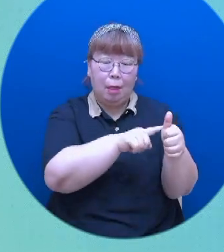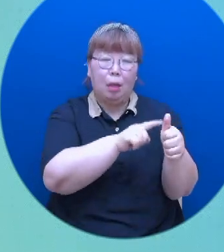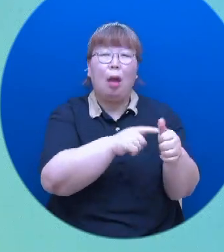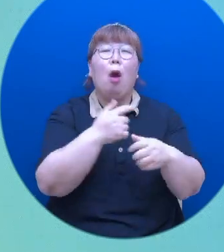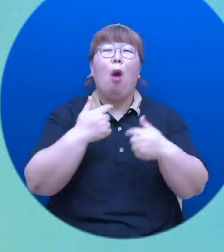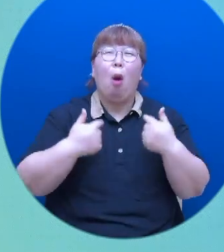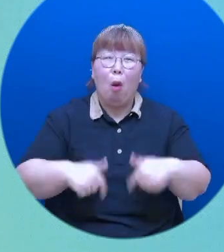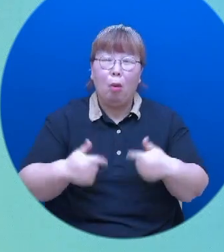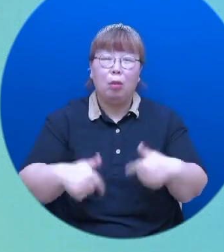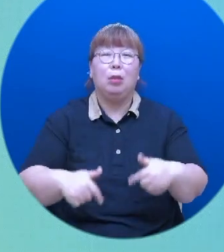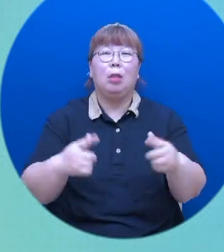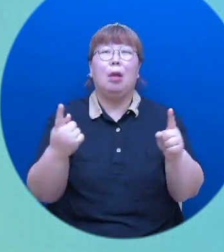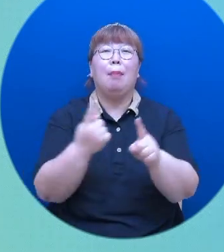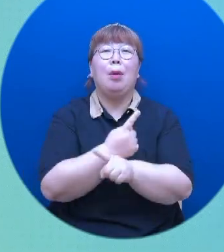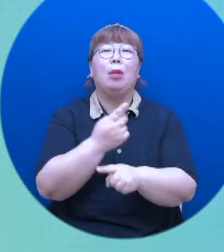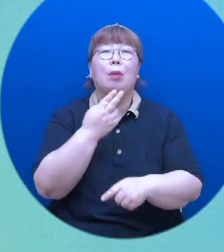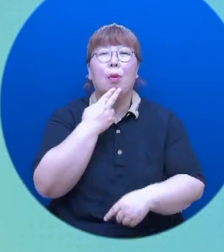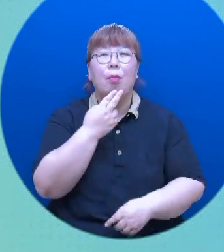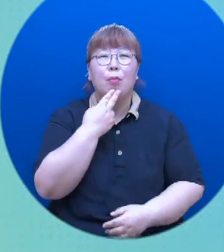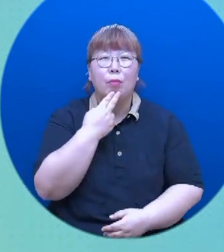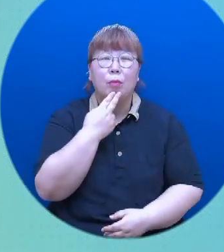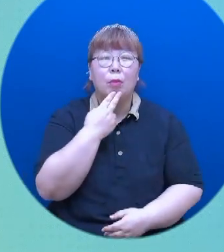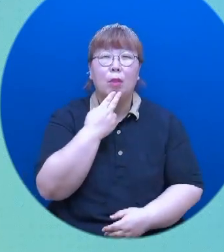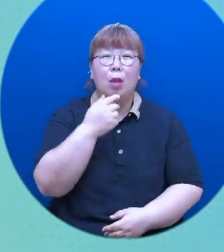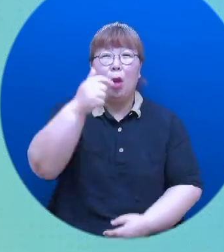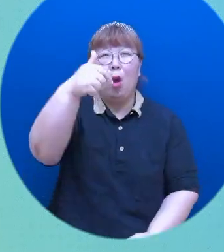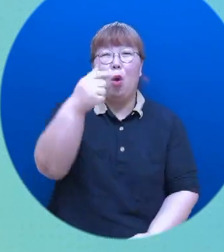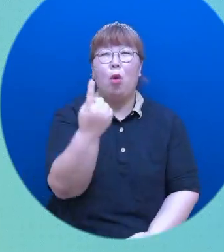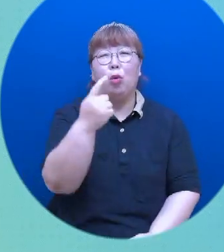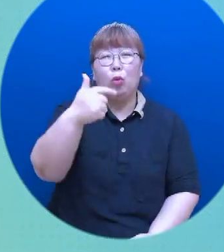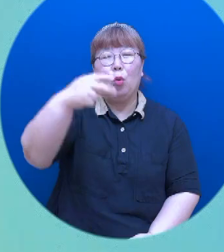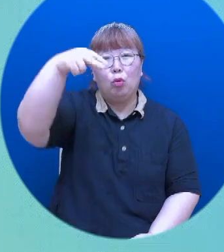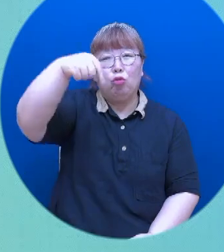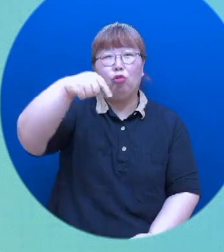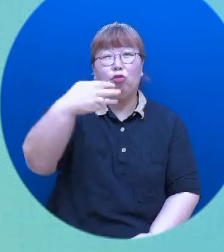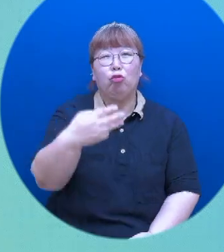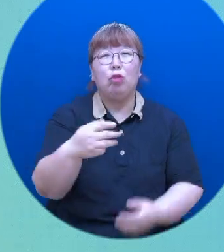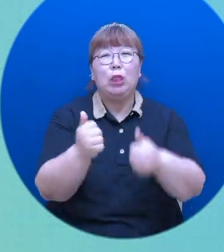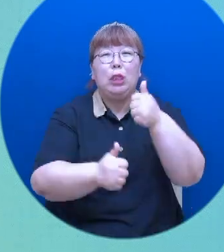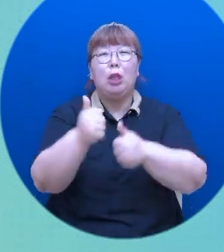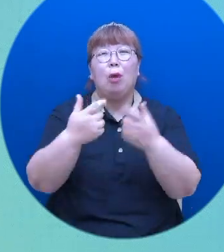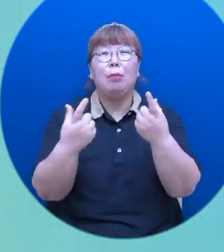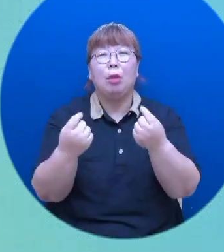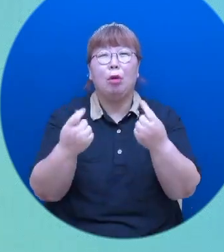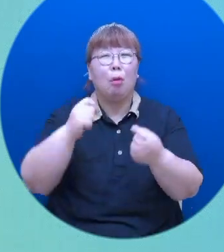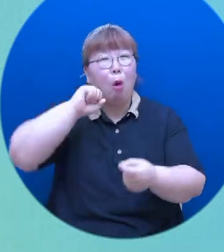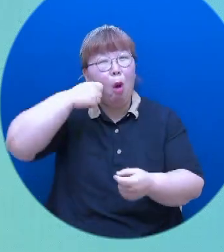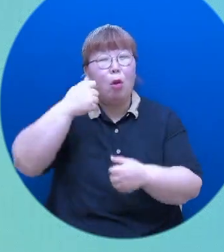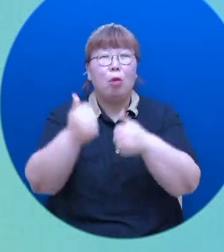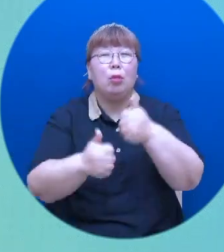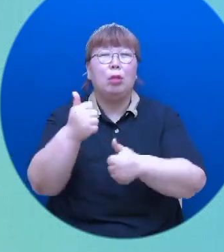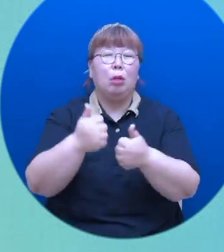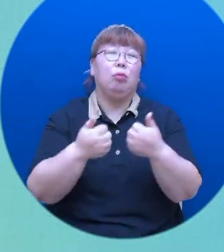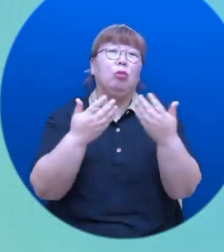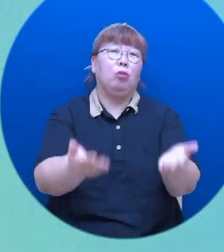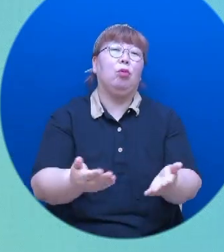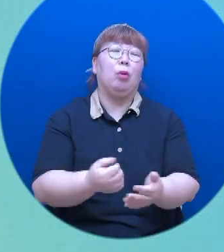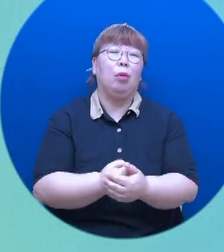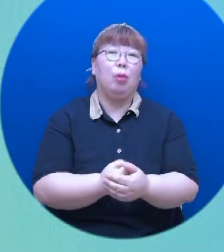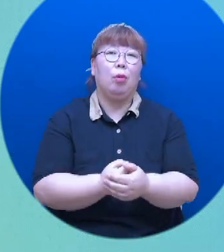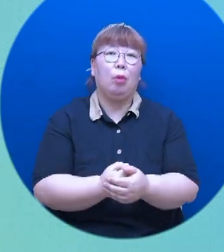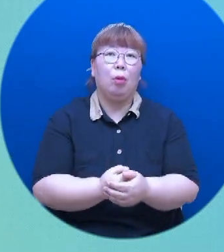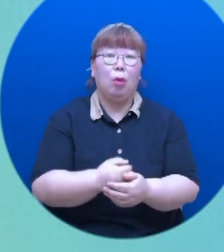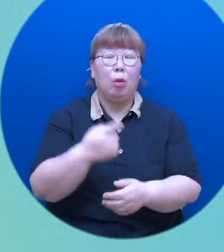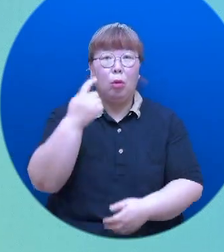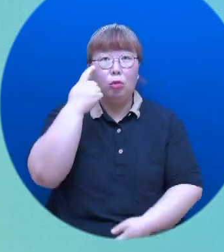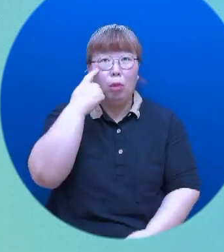언제나 변함없는 논술고사 문제를 내줘요. 눈에 보이는 것, 내 귀에